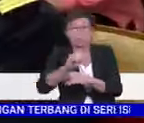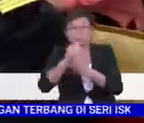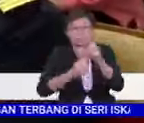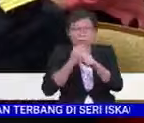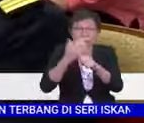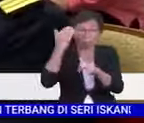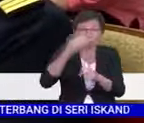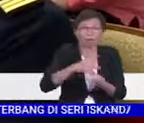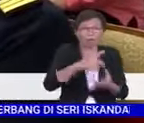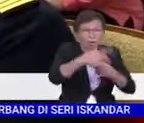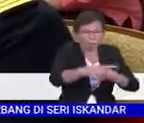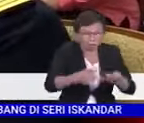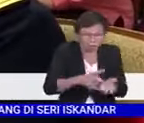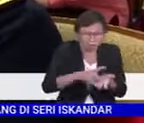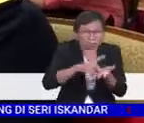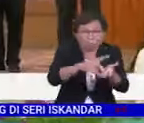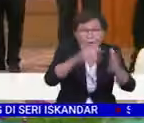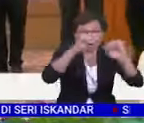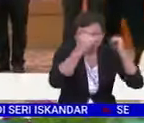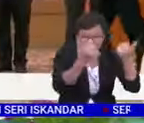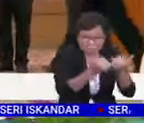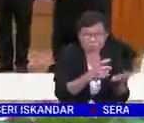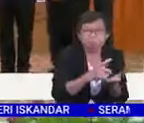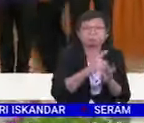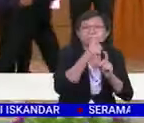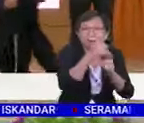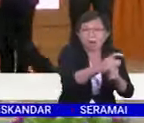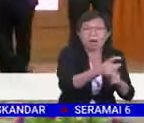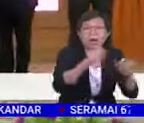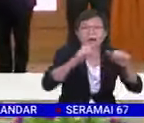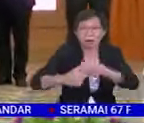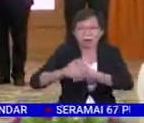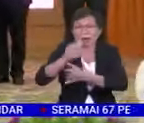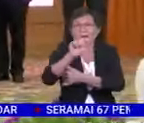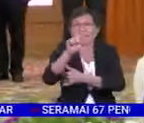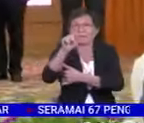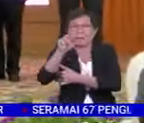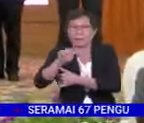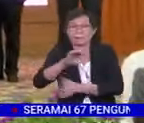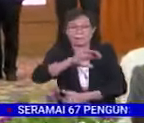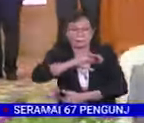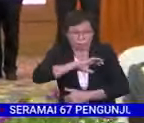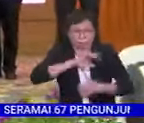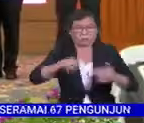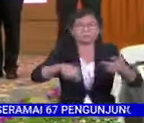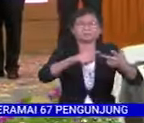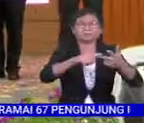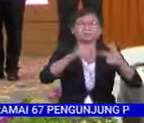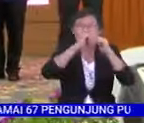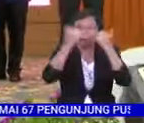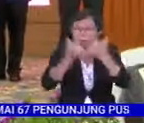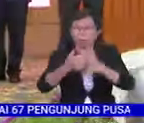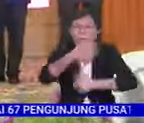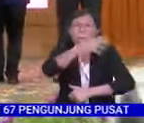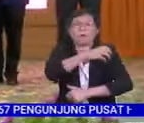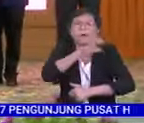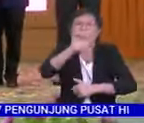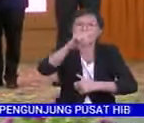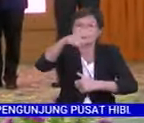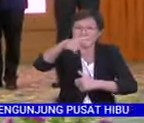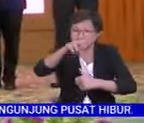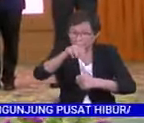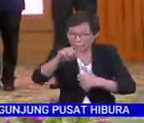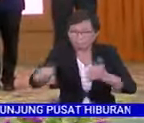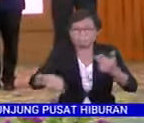sumbangsih diserahkan kepada agency terlibat antaranya angkatan tentera Malaysia polis diraja Malaysia agency penguatkuasaan